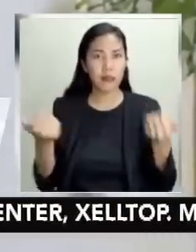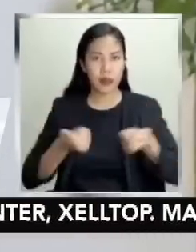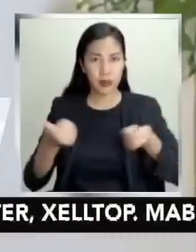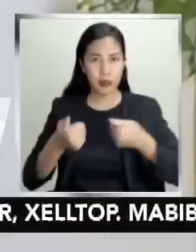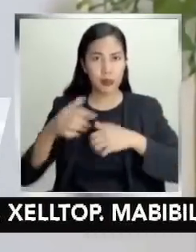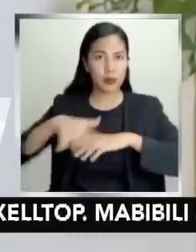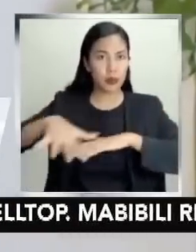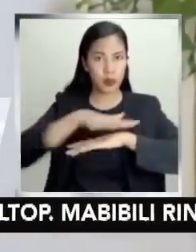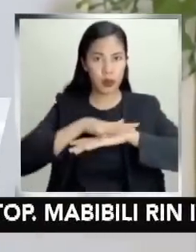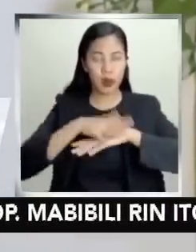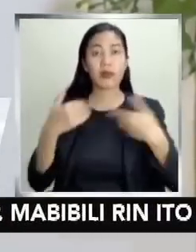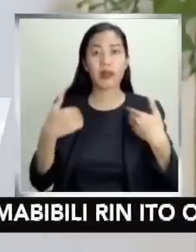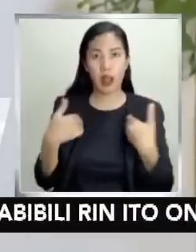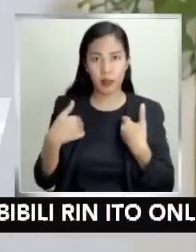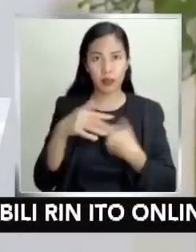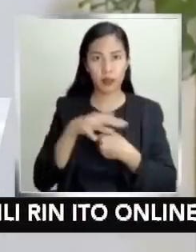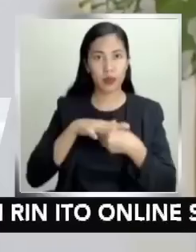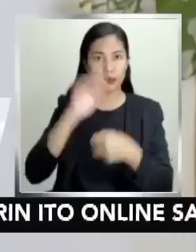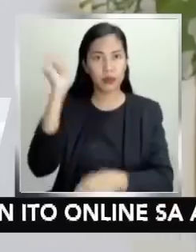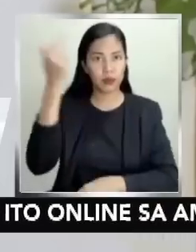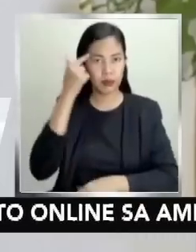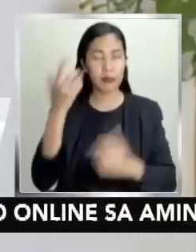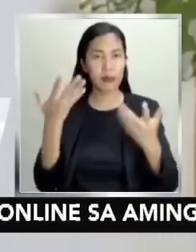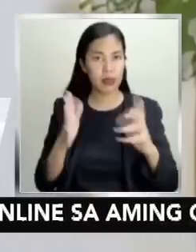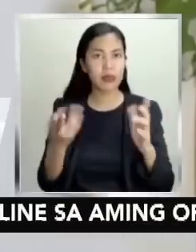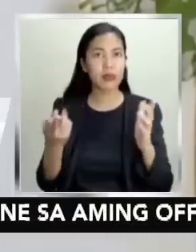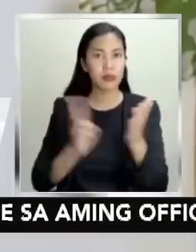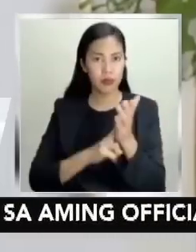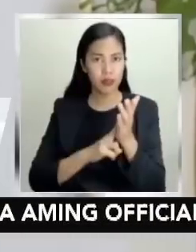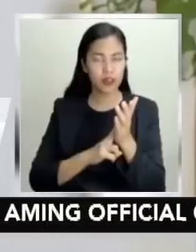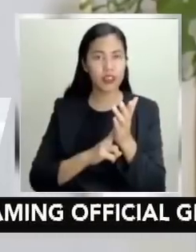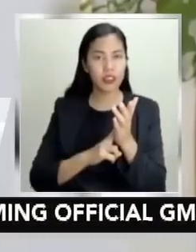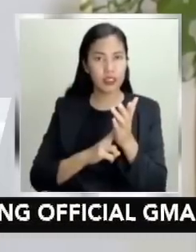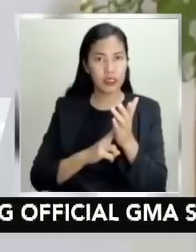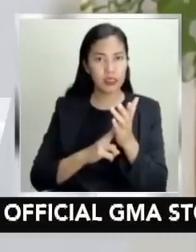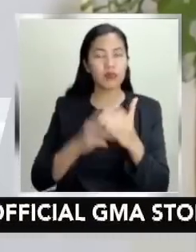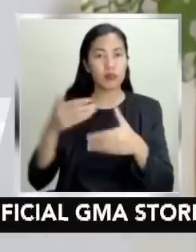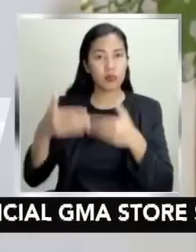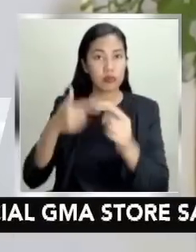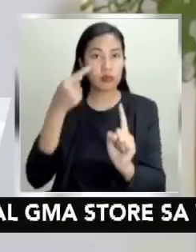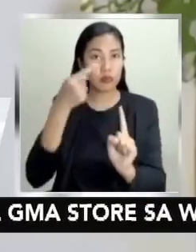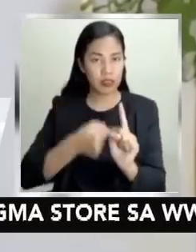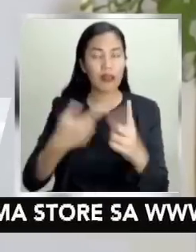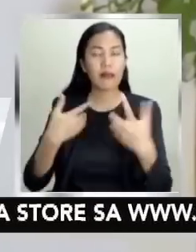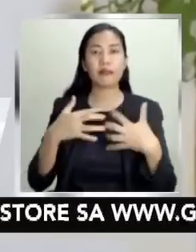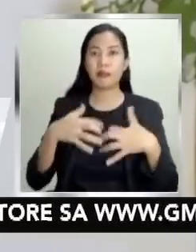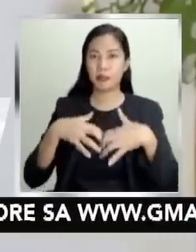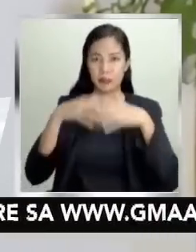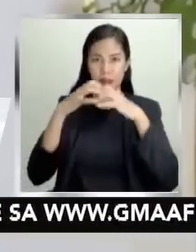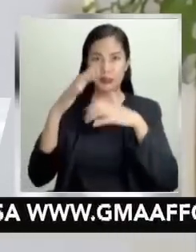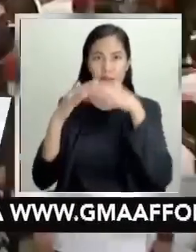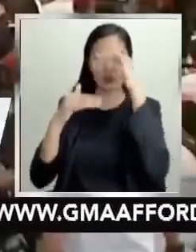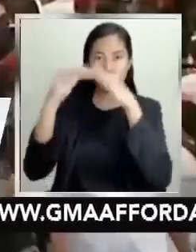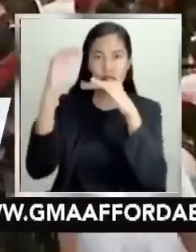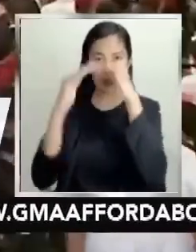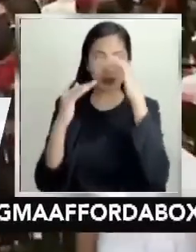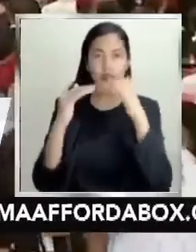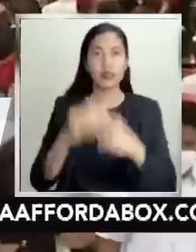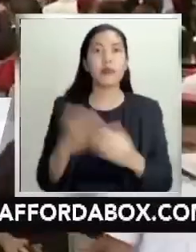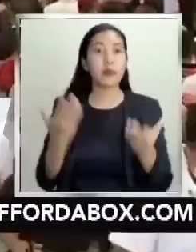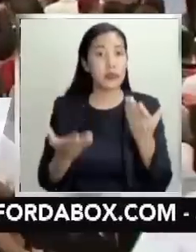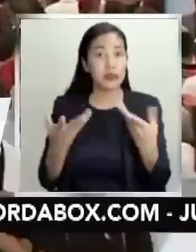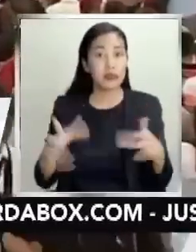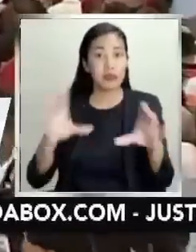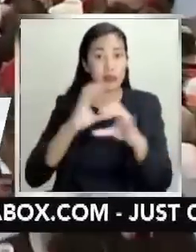na. In a few months time, magtatayo na ang buildings ito. So makakita na matatapos na next year.